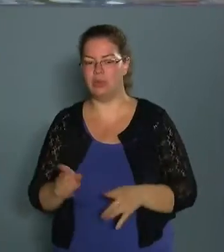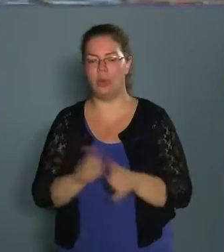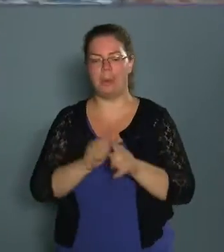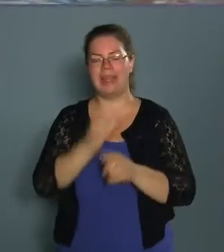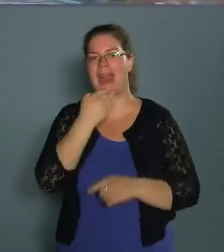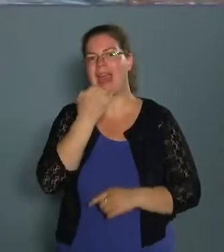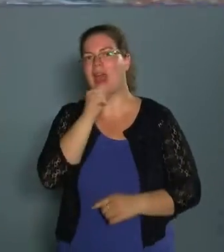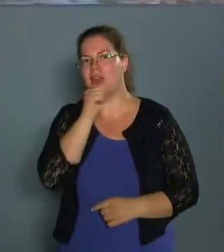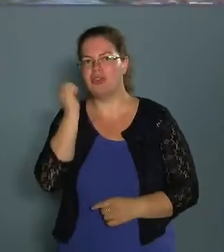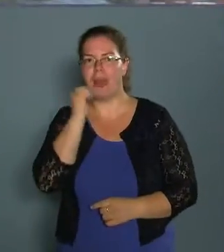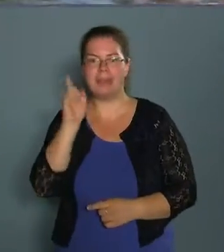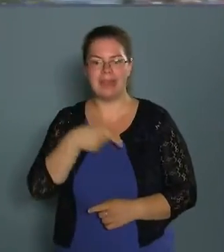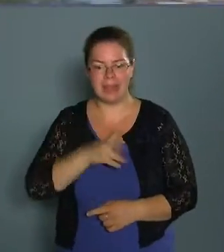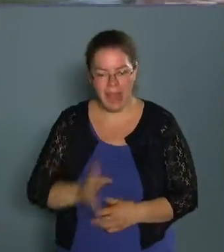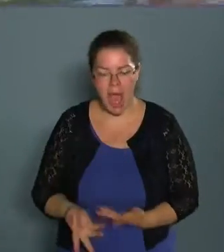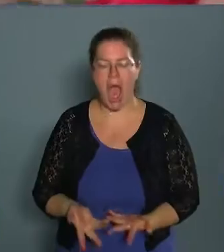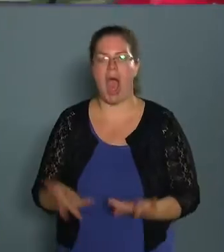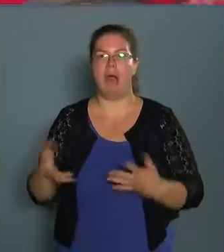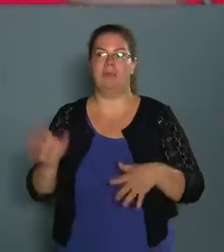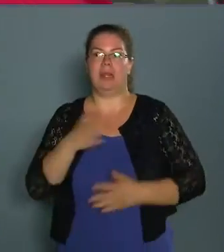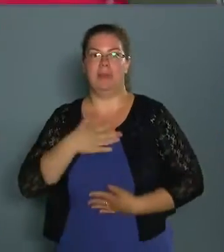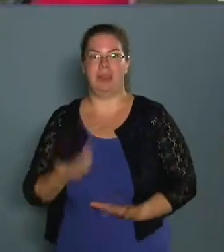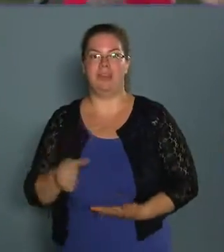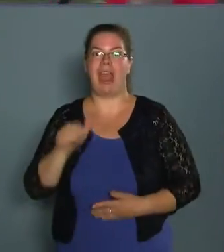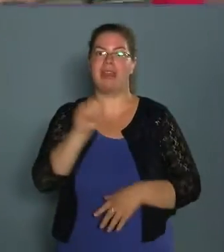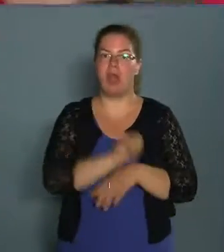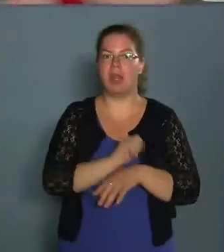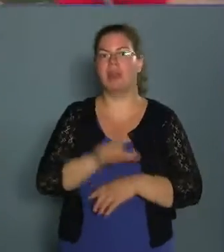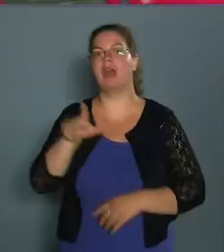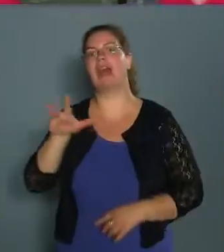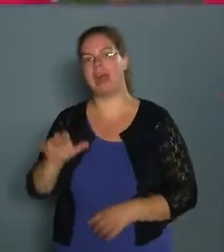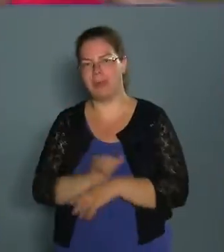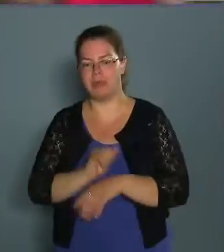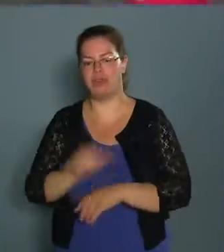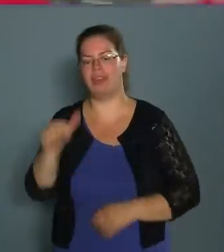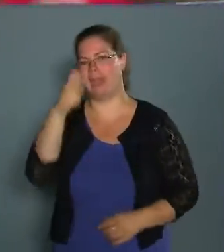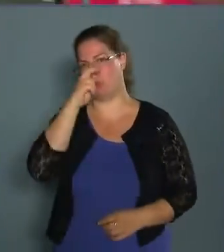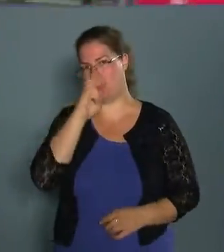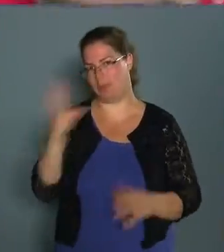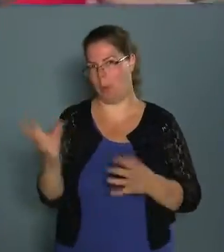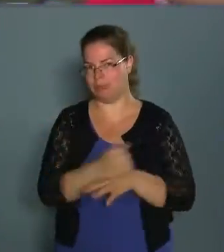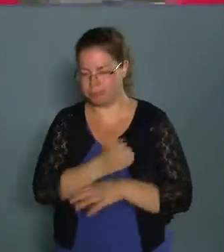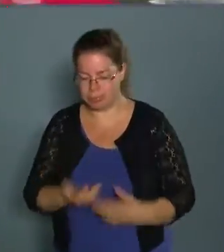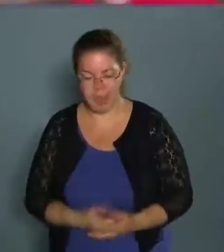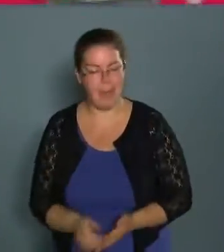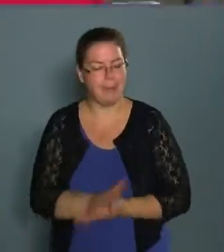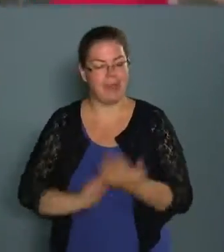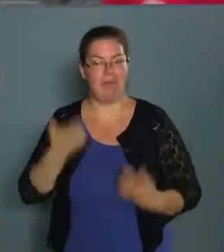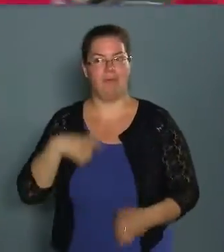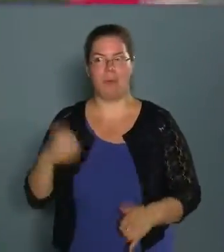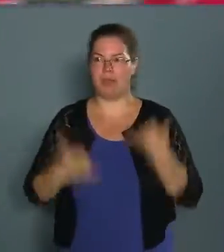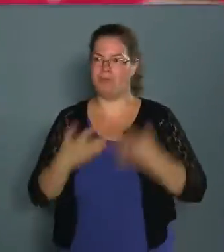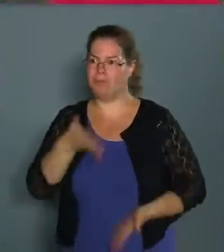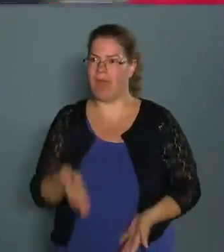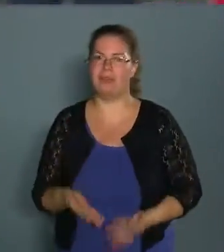ESMTK. Nagy meglepetésre szereztünk egy aranyérmet, 3 ezüstöt és 1 bronzot. Milyen volt részt venni ezen a versenyen? Mekkora volt